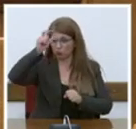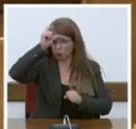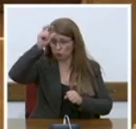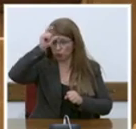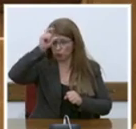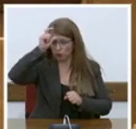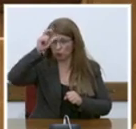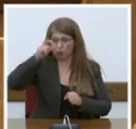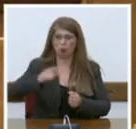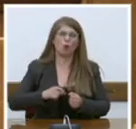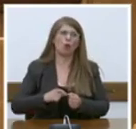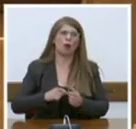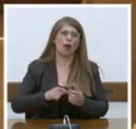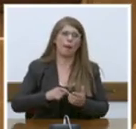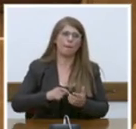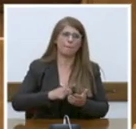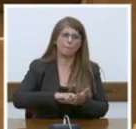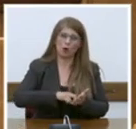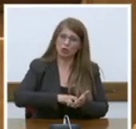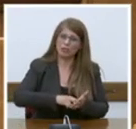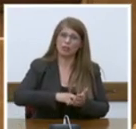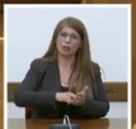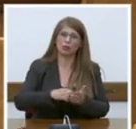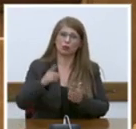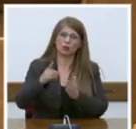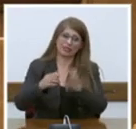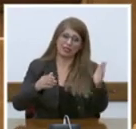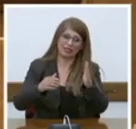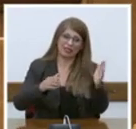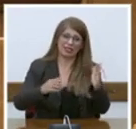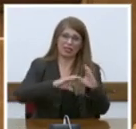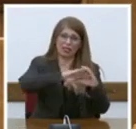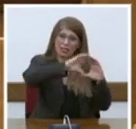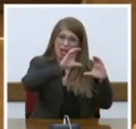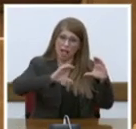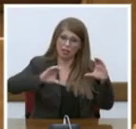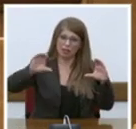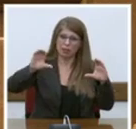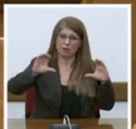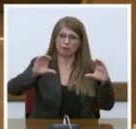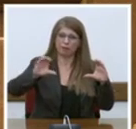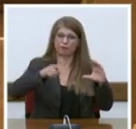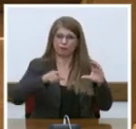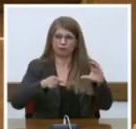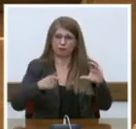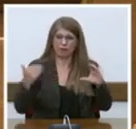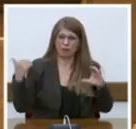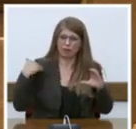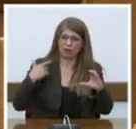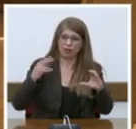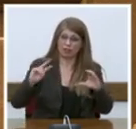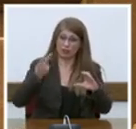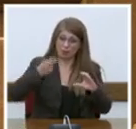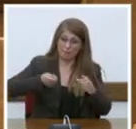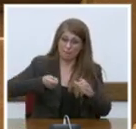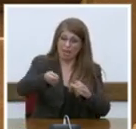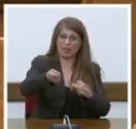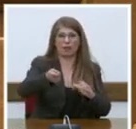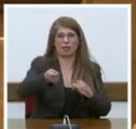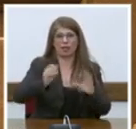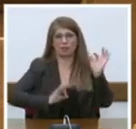Θράκη, η ντροπιαστική κυδαιμονία της πατρίδας μας με τα μνημόνια, η πισόπλατη διπλή μαχαιριά στη Μακεδονία